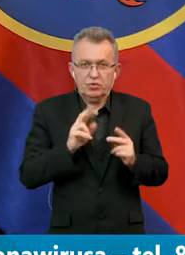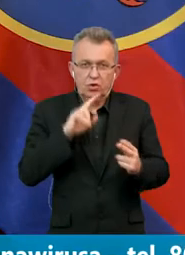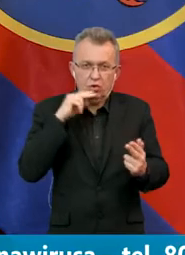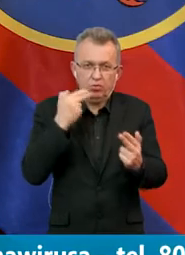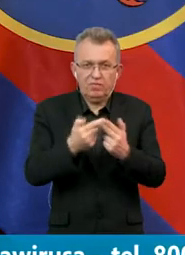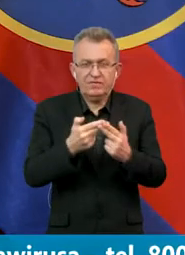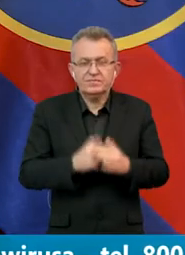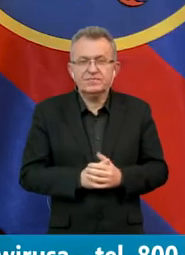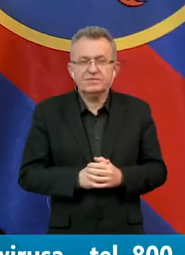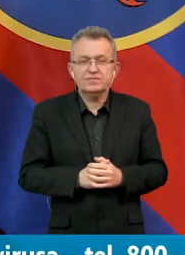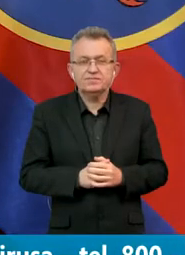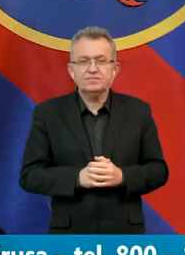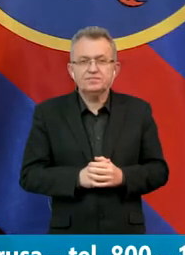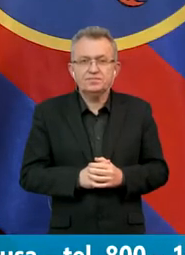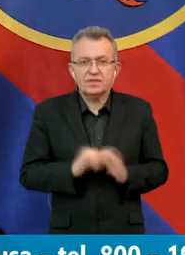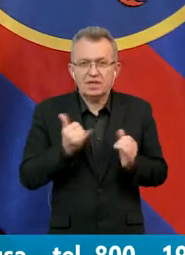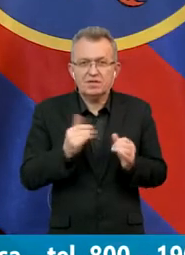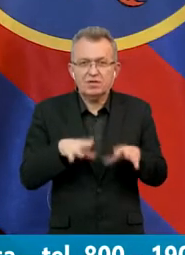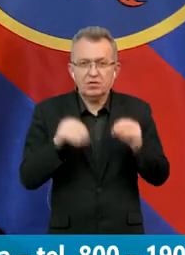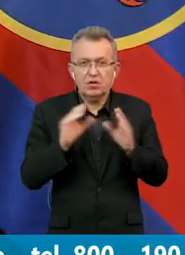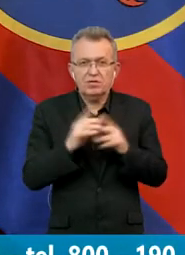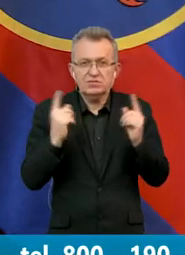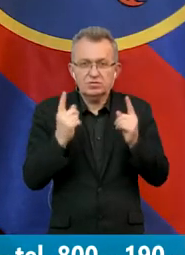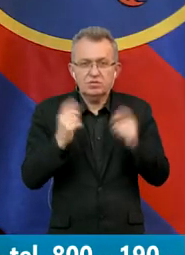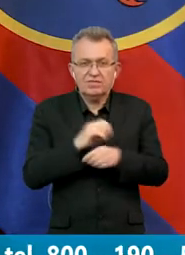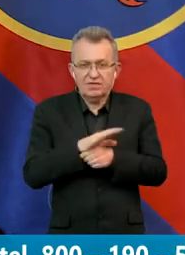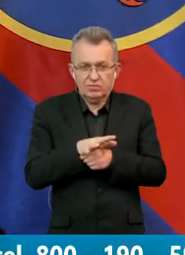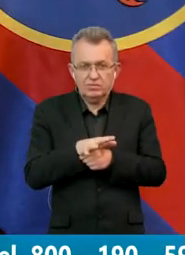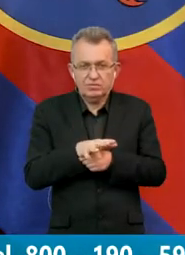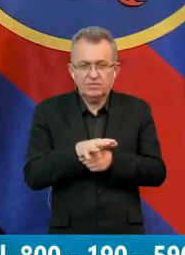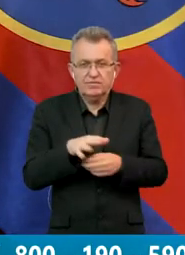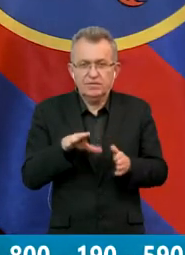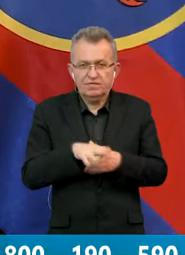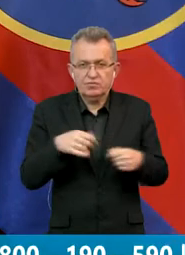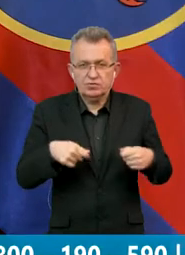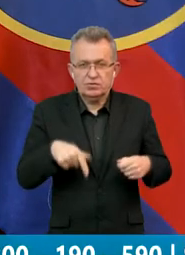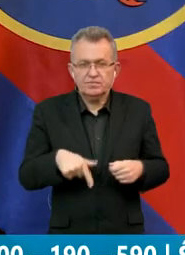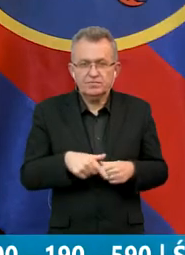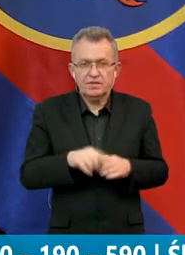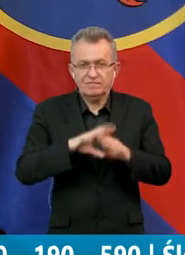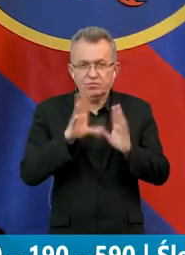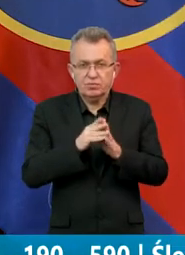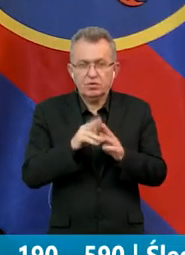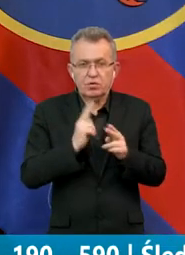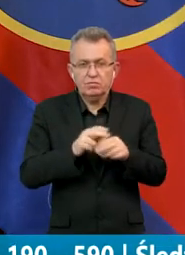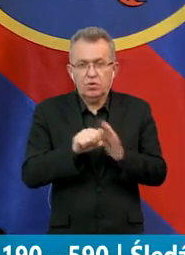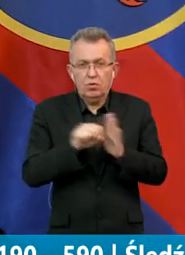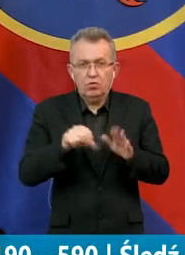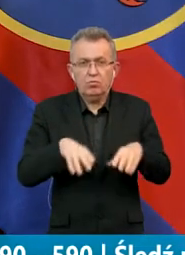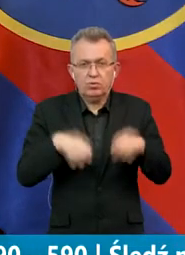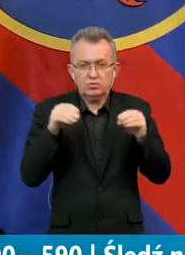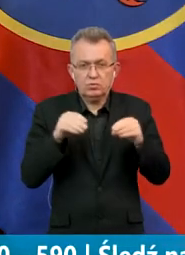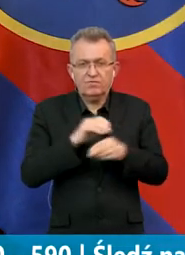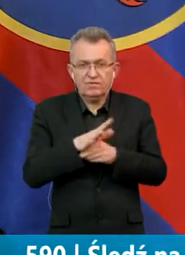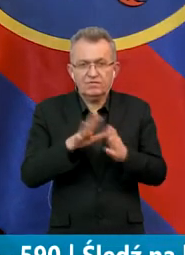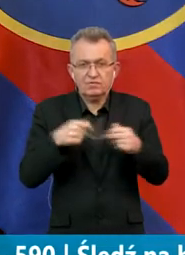nie odpowiedzieć. Jak zwykle zaczynamy od sytuacji pandemicznej. W sumie osób zakażonych od początku pandemii mamy